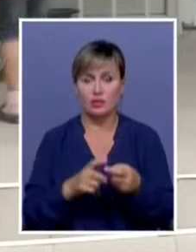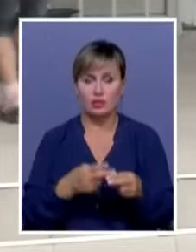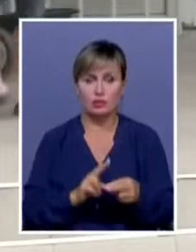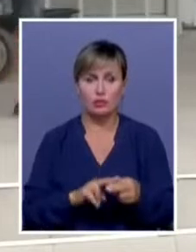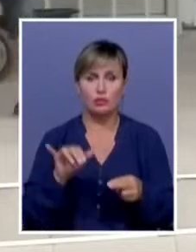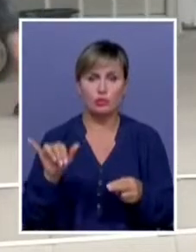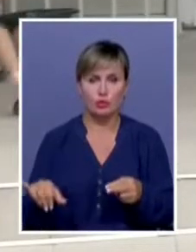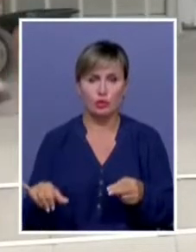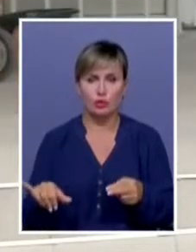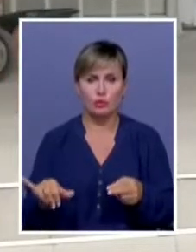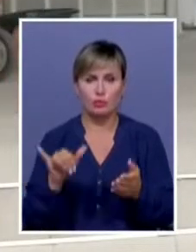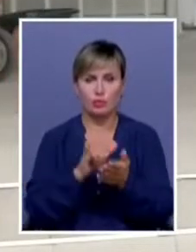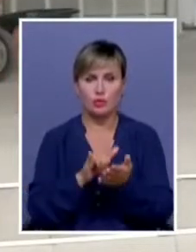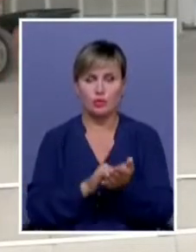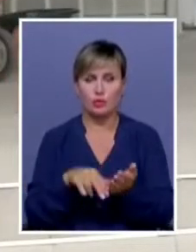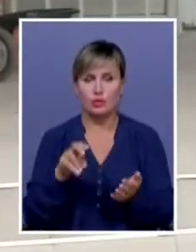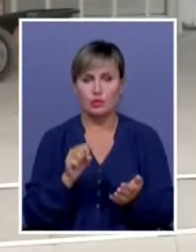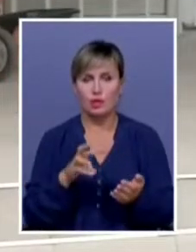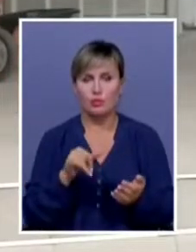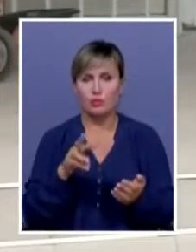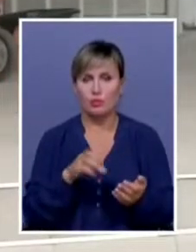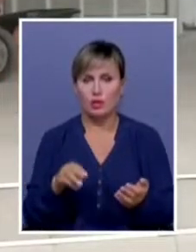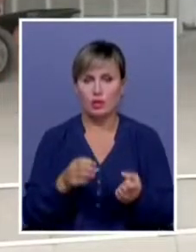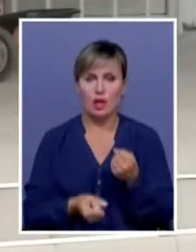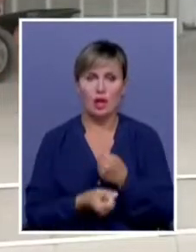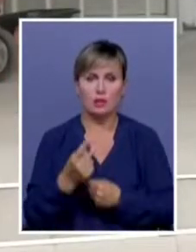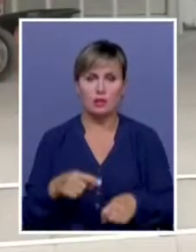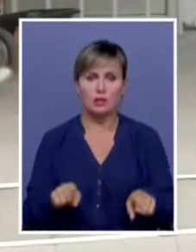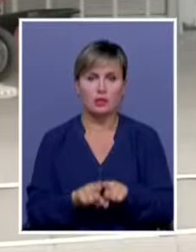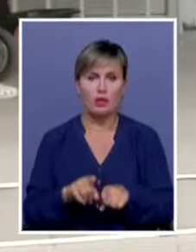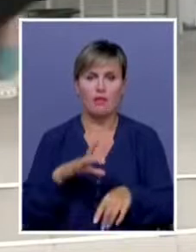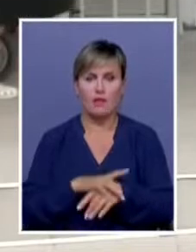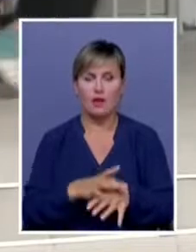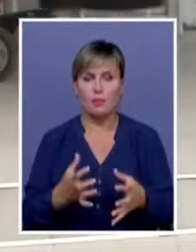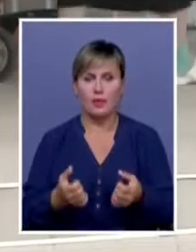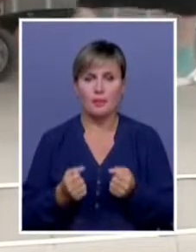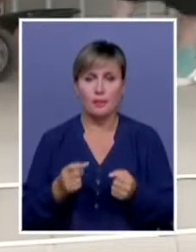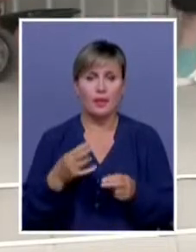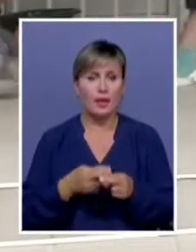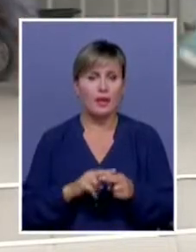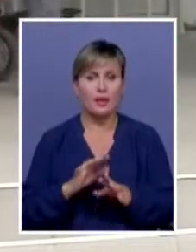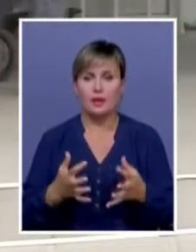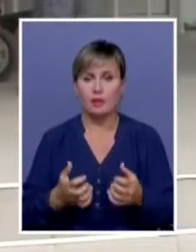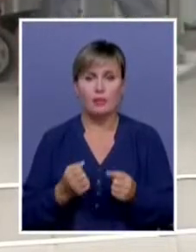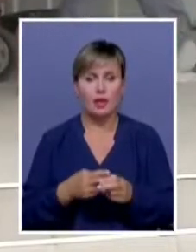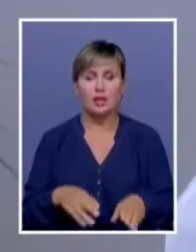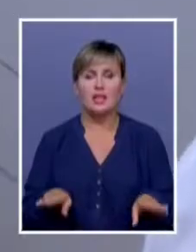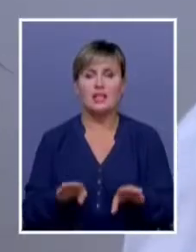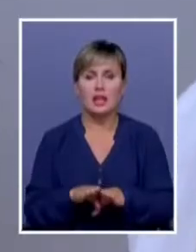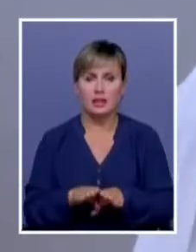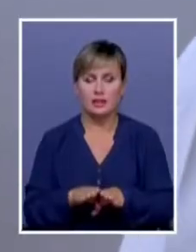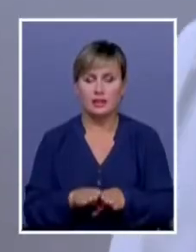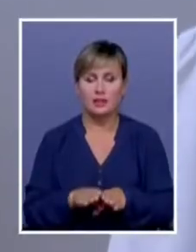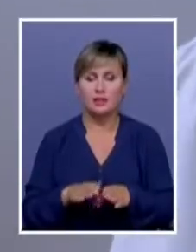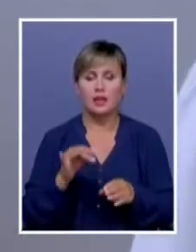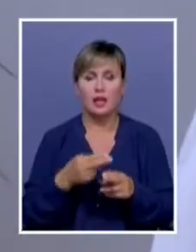нее приложение «Домумед» оказался вот этот факт приема. Но это был не прием, это закрытие актива.